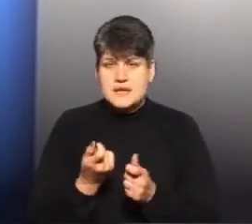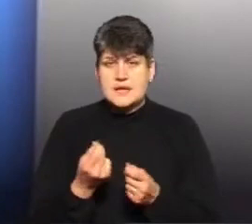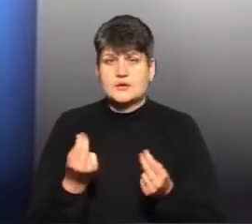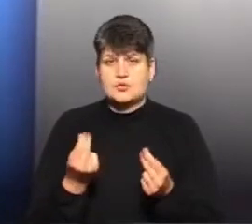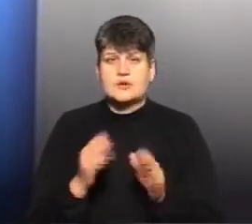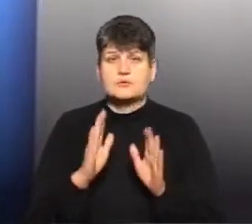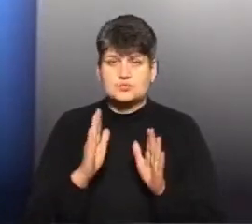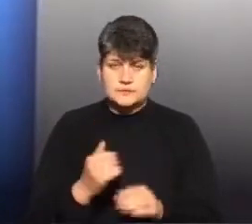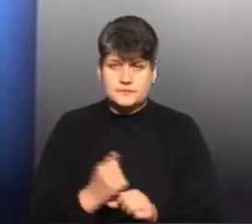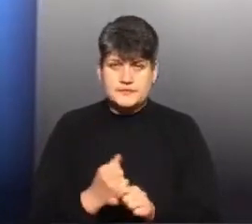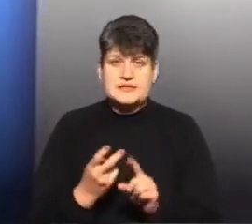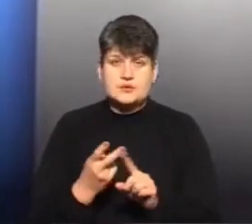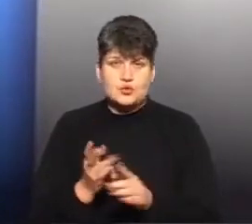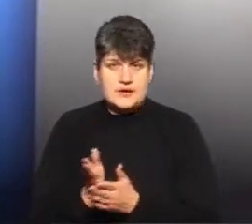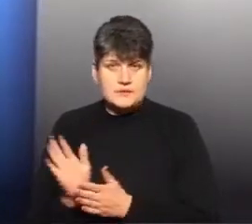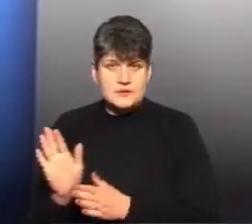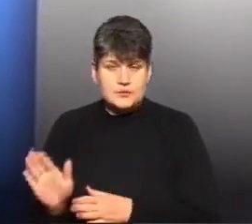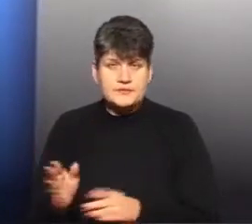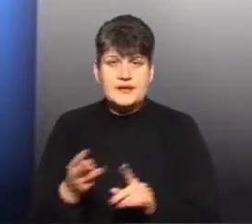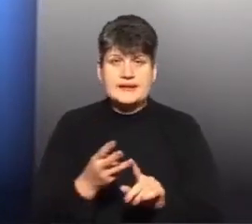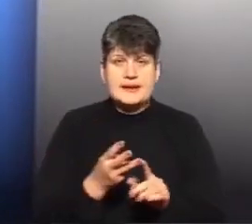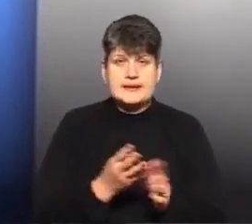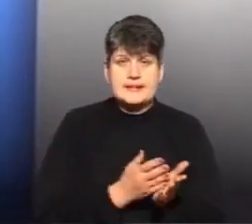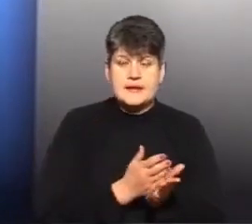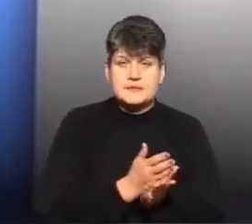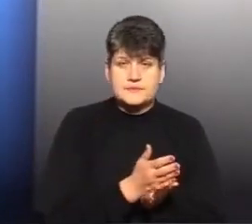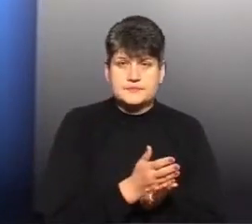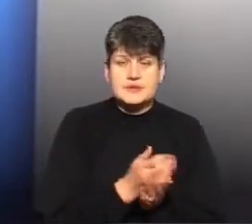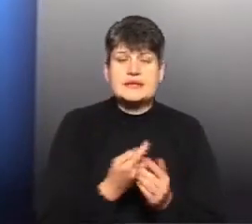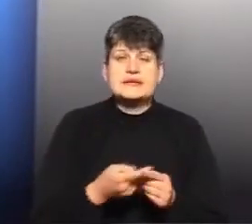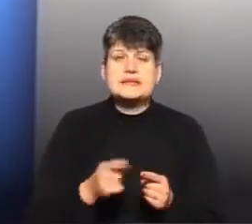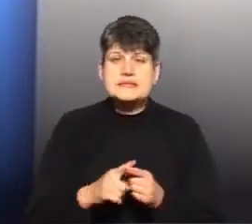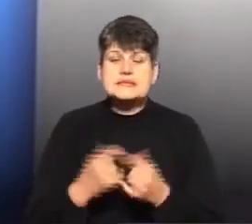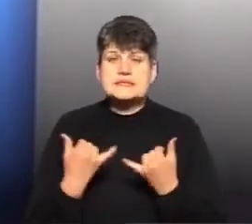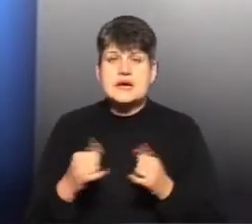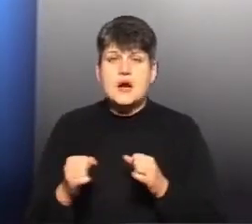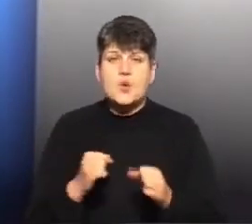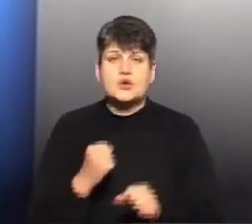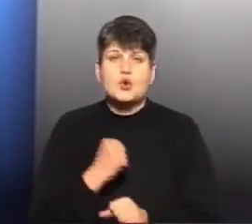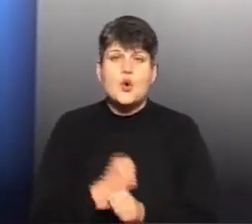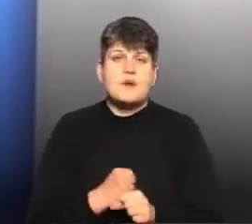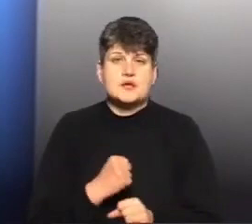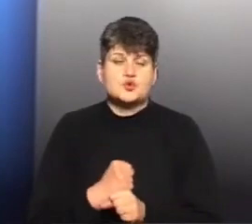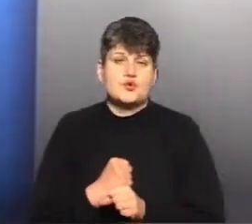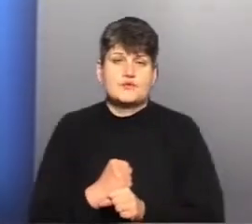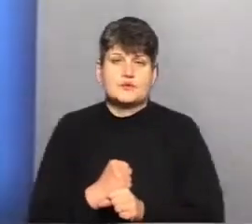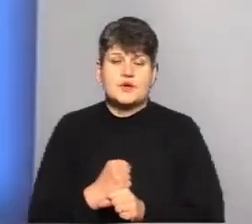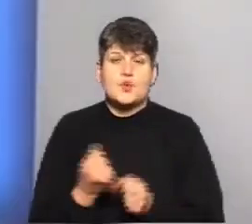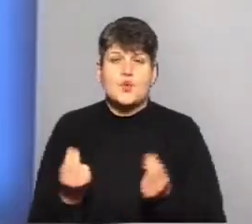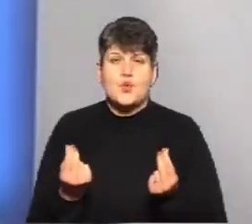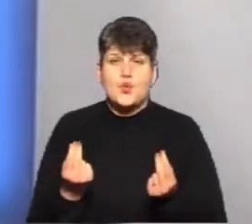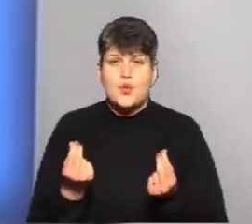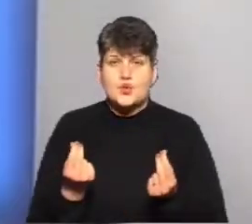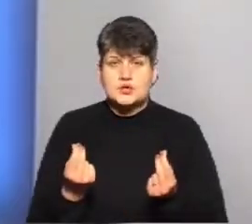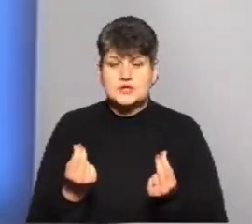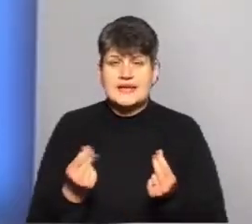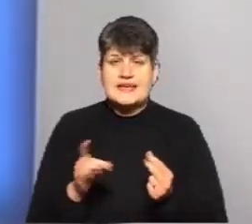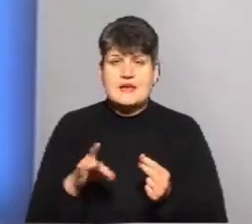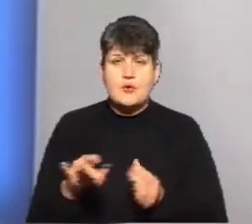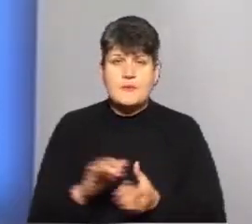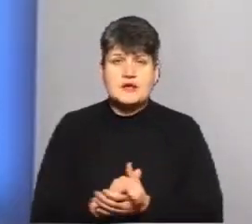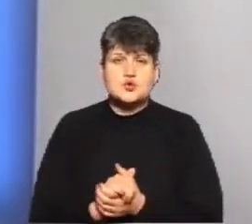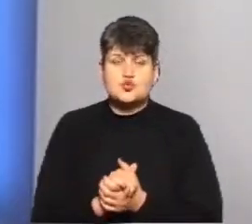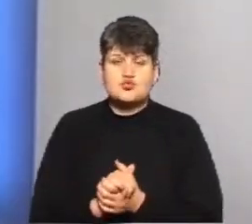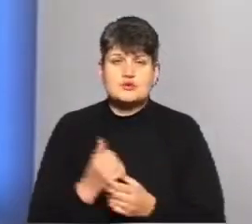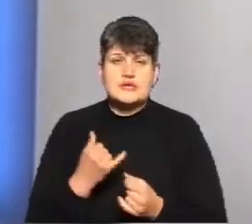другий напрямок. І третій напрямок. Зараз уряд опрацьовує кошти, знову ж таки, Європейського Союзу для